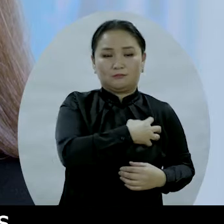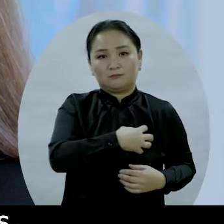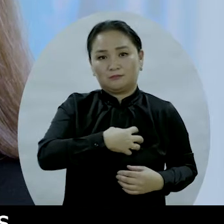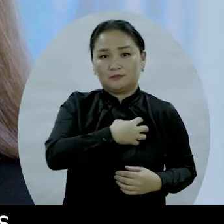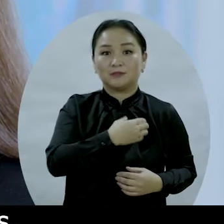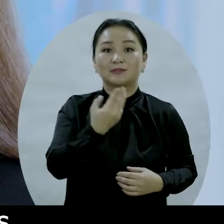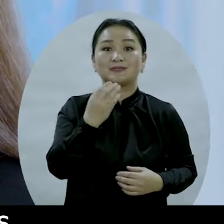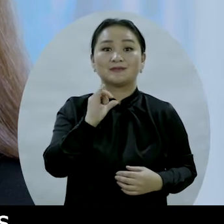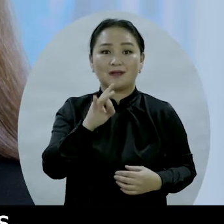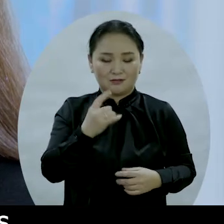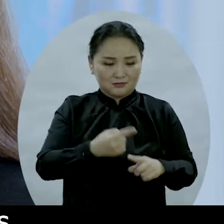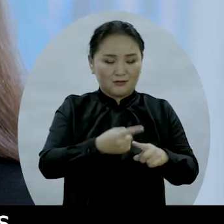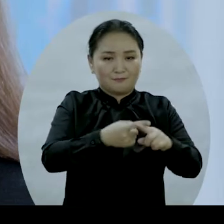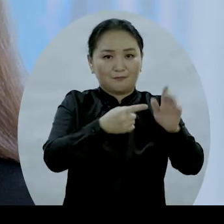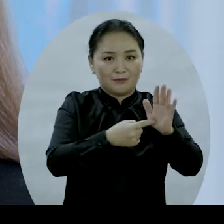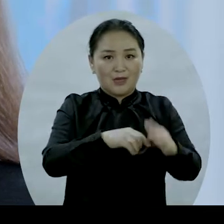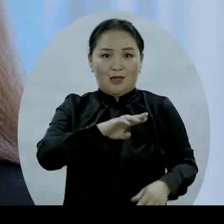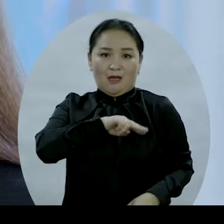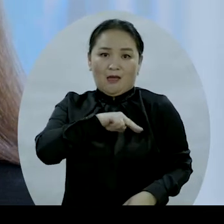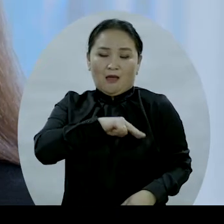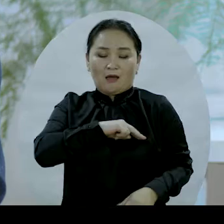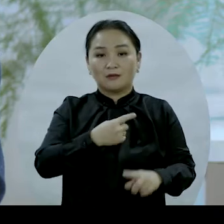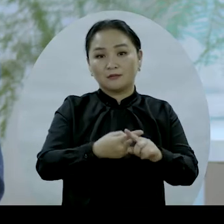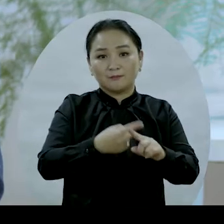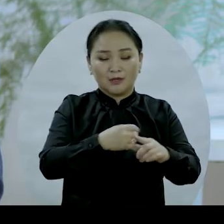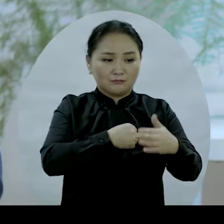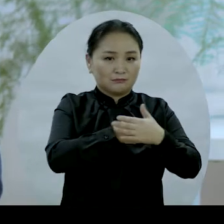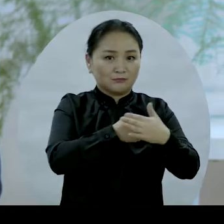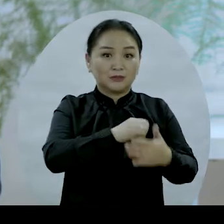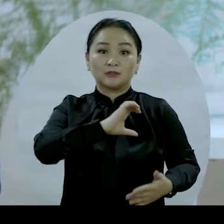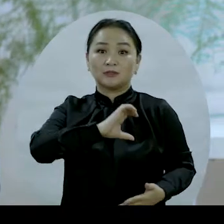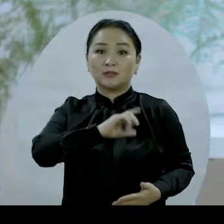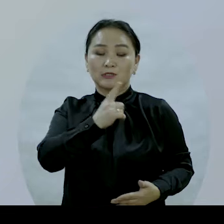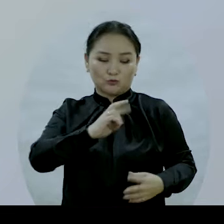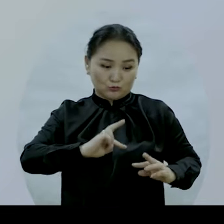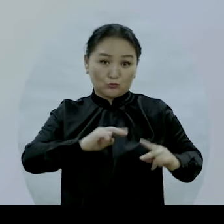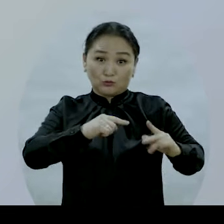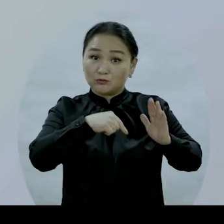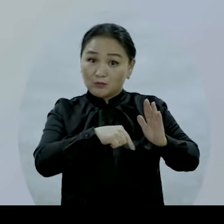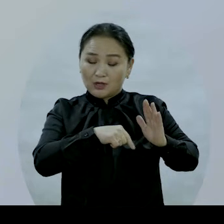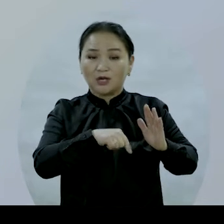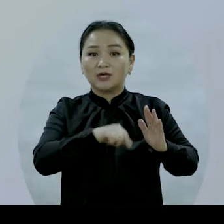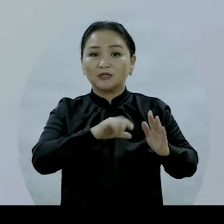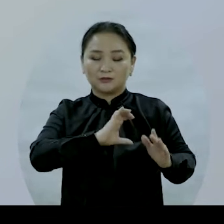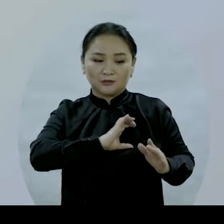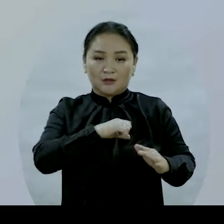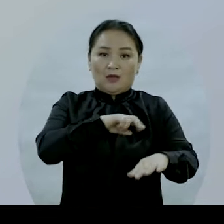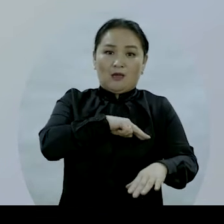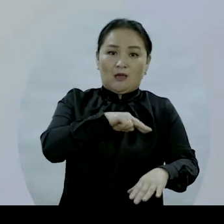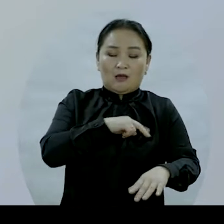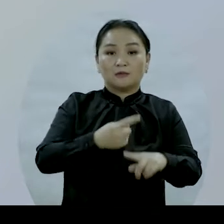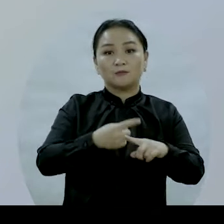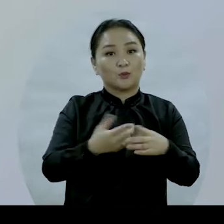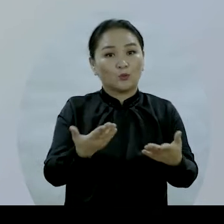зүй буюу стрессийн түвшин нэмэгдэж байгаа, түвшүүр нэмэгдэж байгаа сэтгэл зүйн өөрчлөлтүүд байгаа. Тэгвэл энэ стресс түвшүүрийн зэрэг